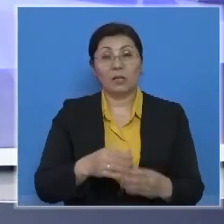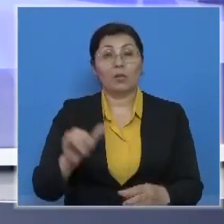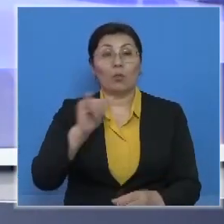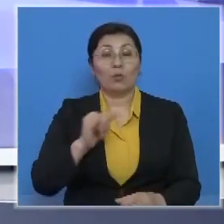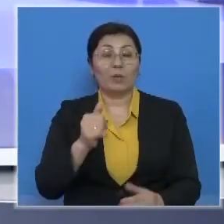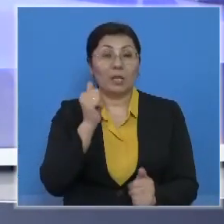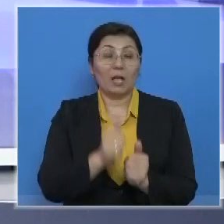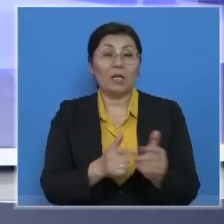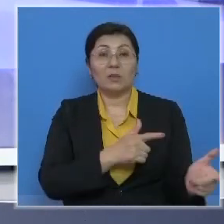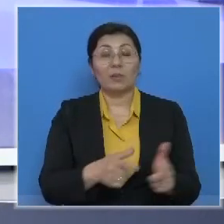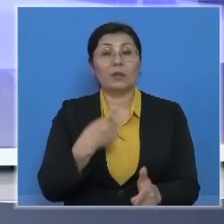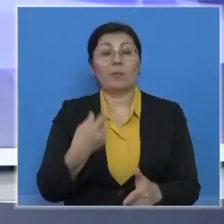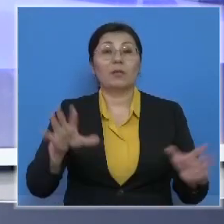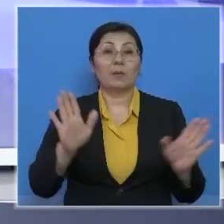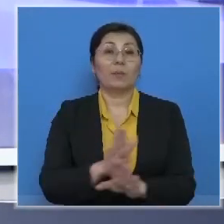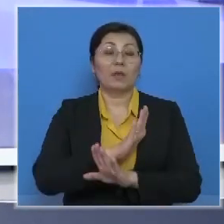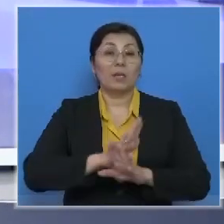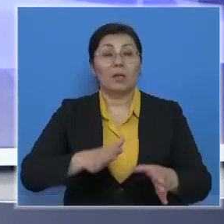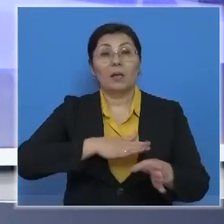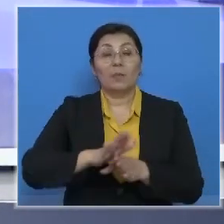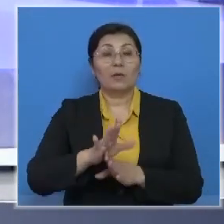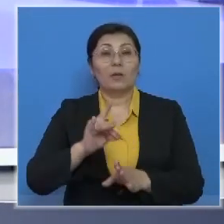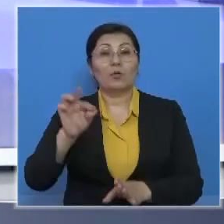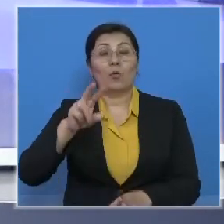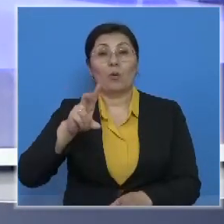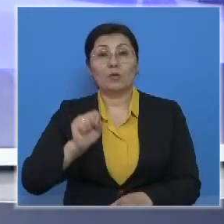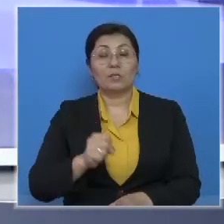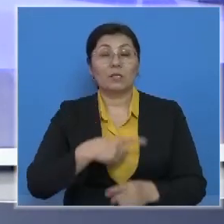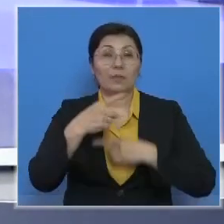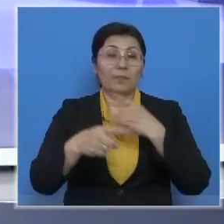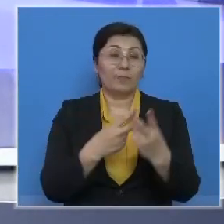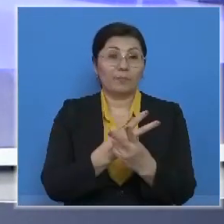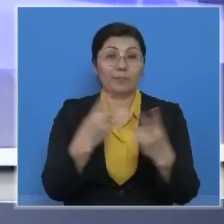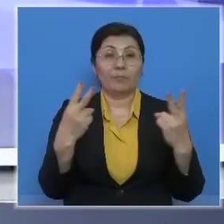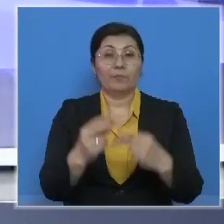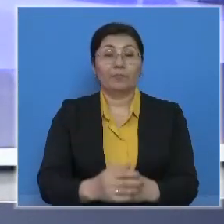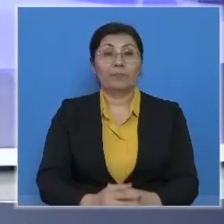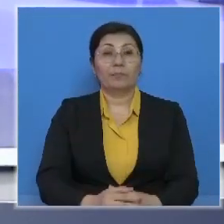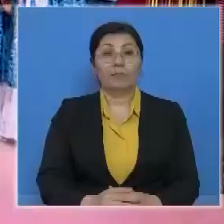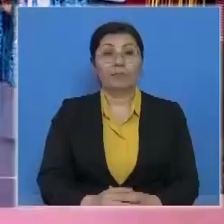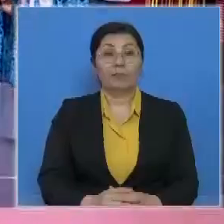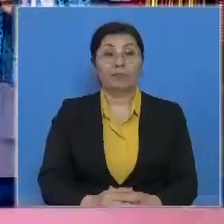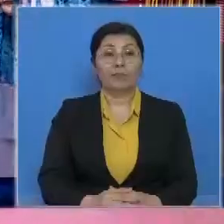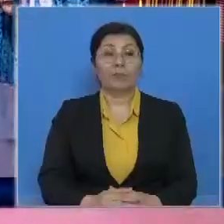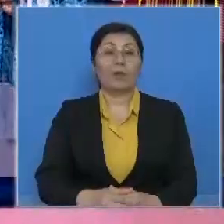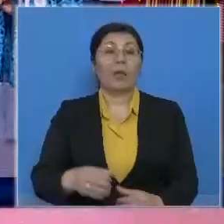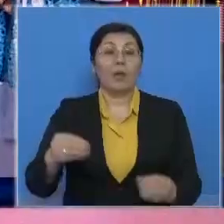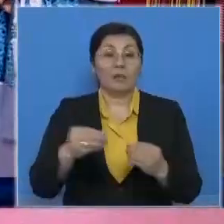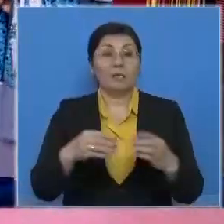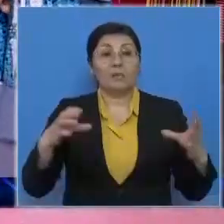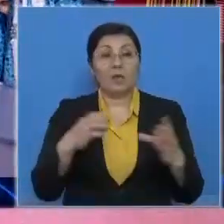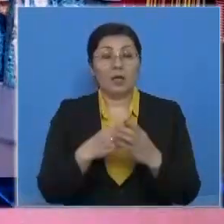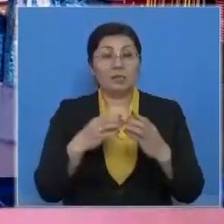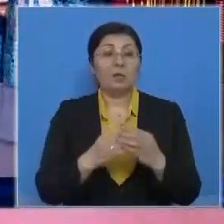них подготовил по одной песне из репертуара народной артистки. Подробнее в материале Жасана Жалбакова. Более 10